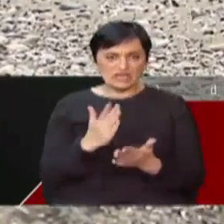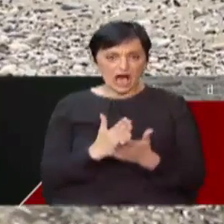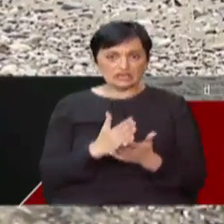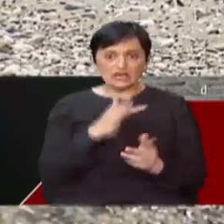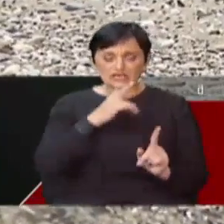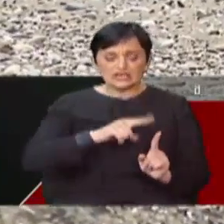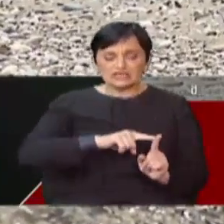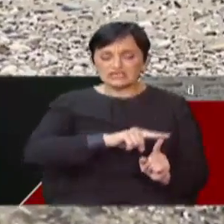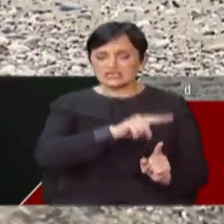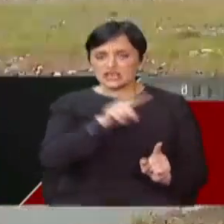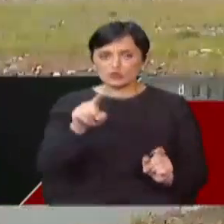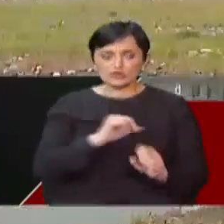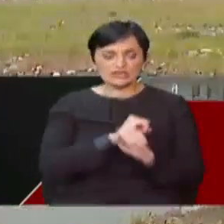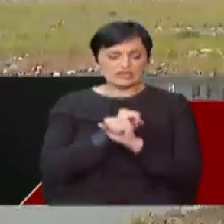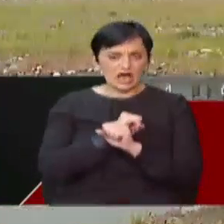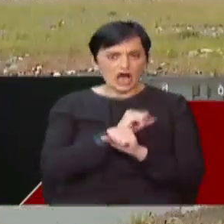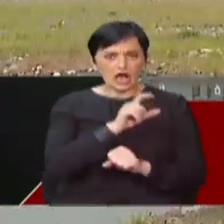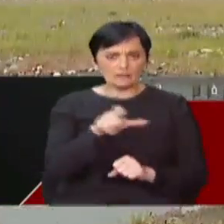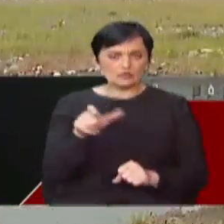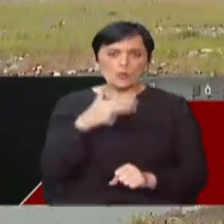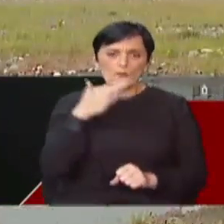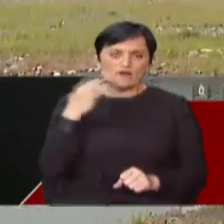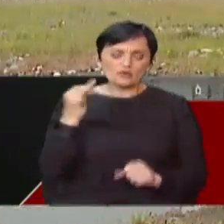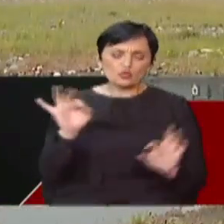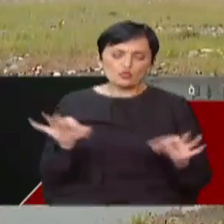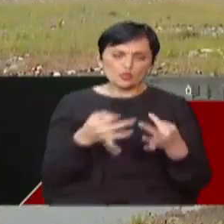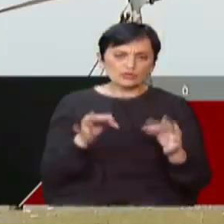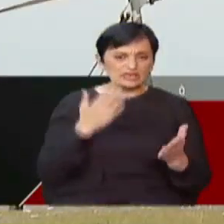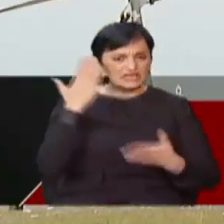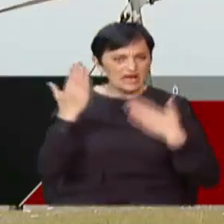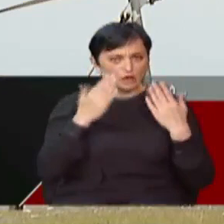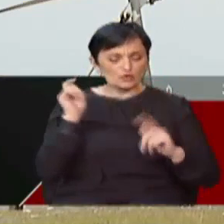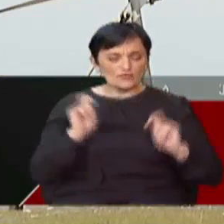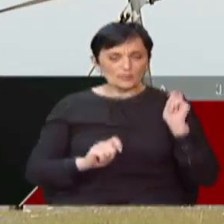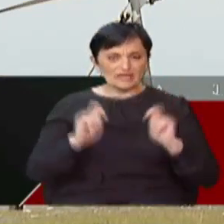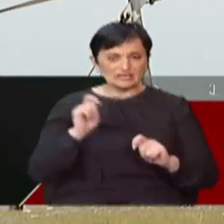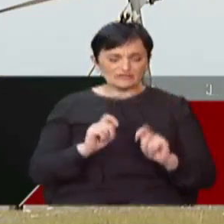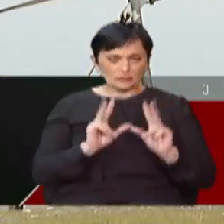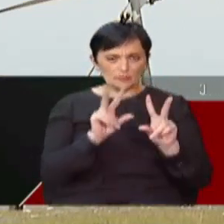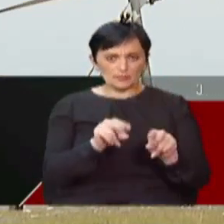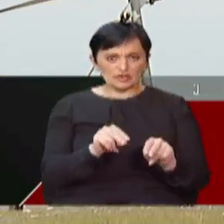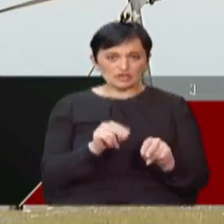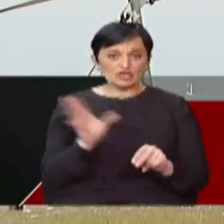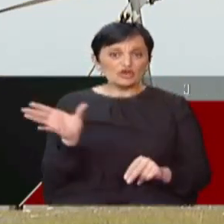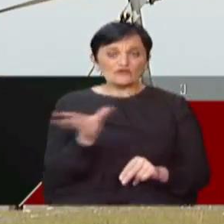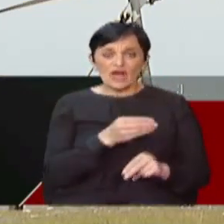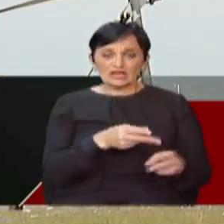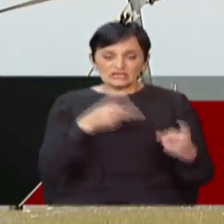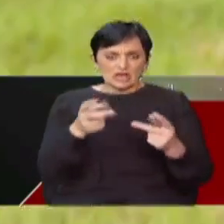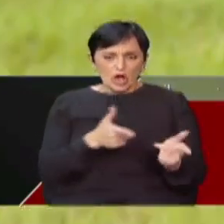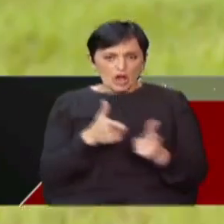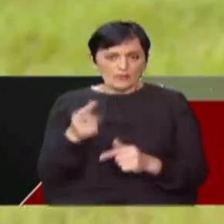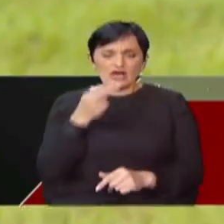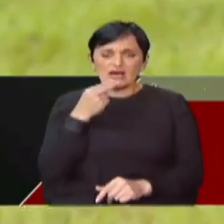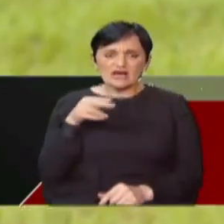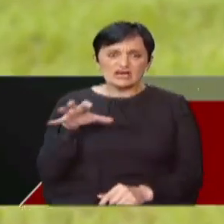სეზონის განმავლობაში დამსვენებელს ბევრ საინტერესო მუსიკალურ და გასართო ფესტივალს პირდებიან. ყველა სასტუმრო არის მზად, ყველა კვების